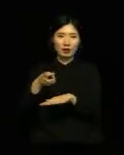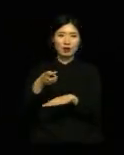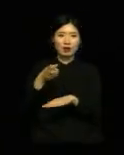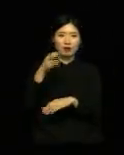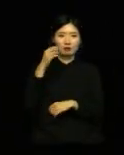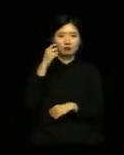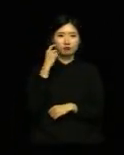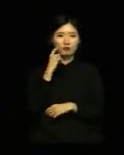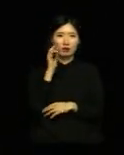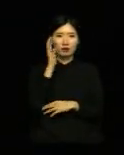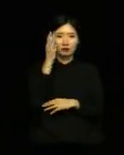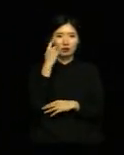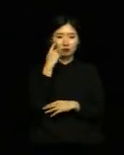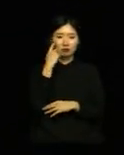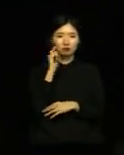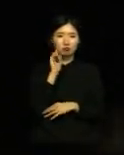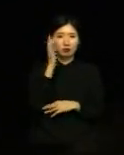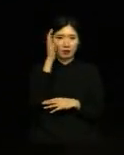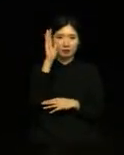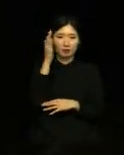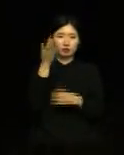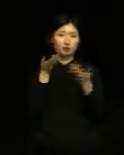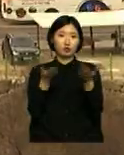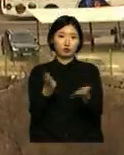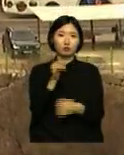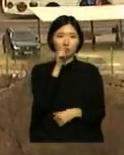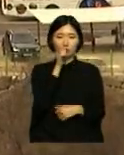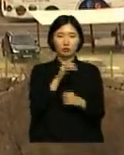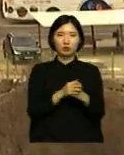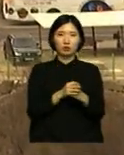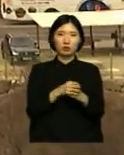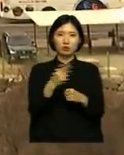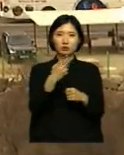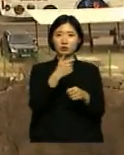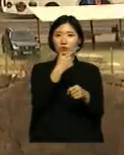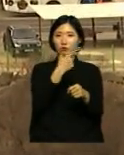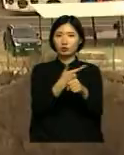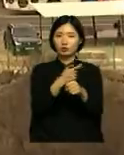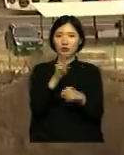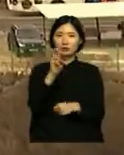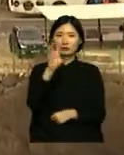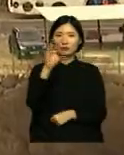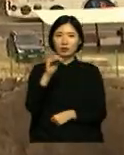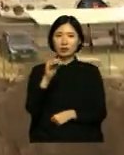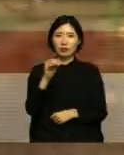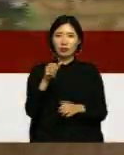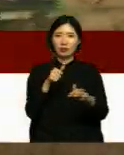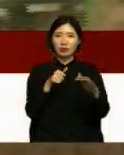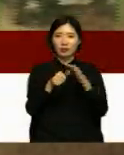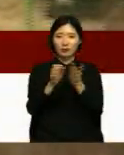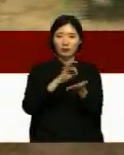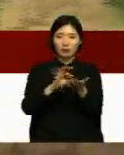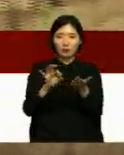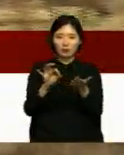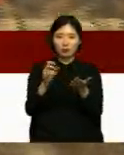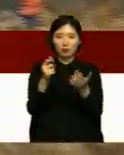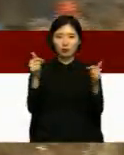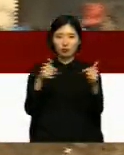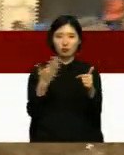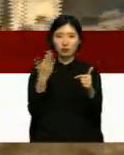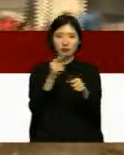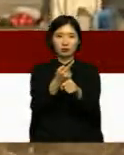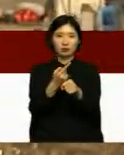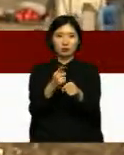예쁘고요. 그다음에 좀 휴식 시간도 잠깐 가질 수 있고. 2016년 20만 명을 넘었던 이용자는 다소 줄었지만